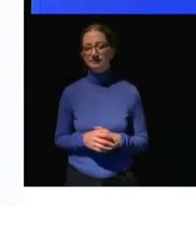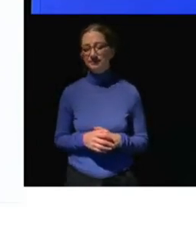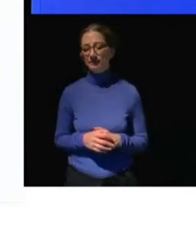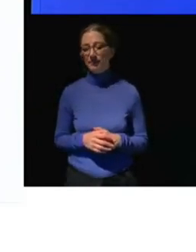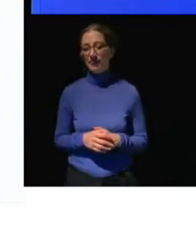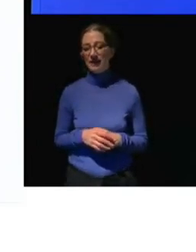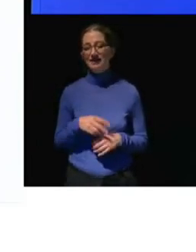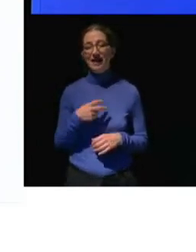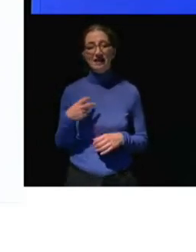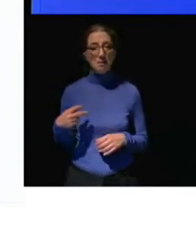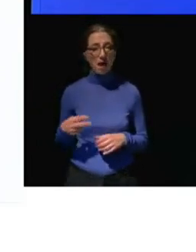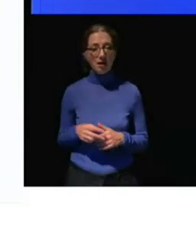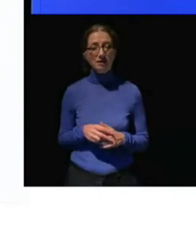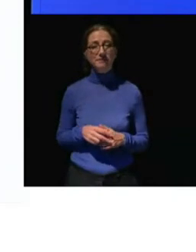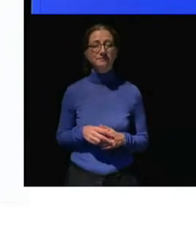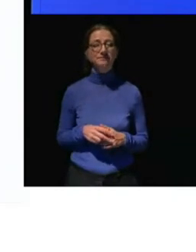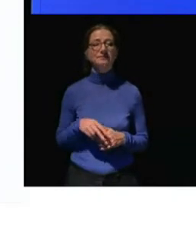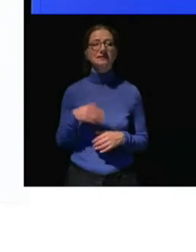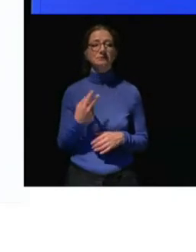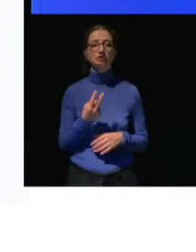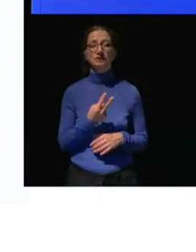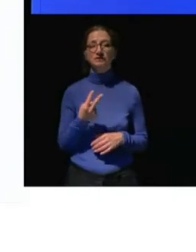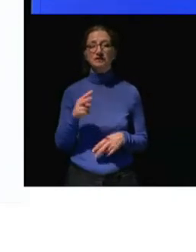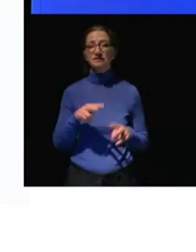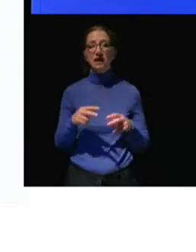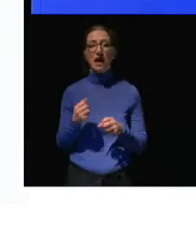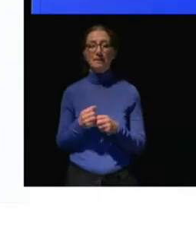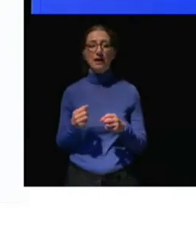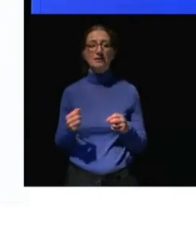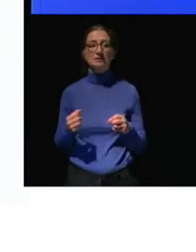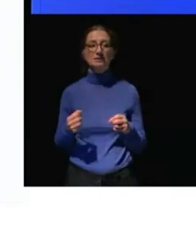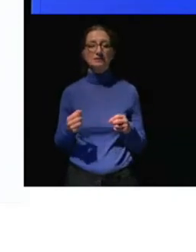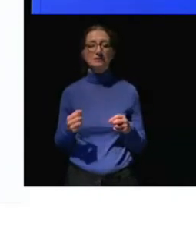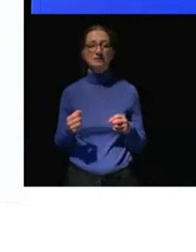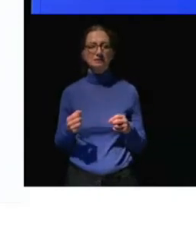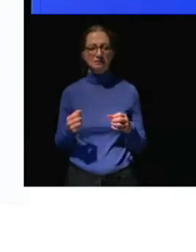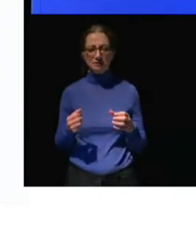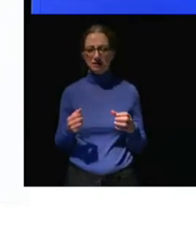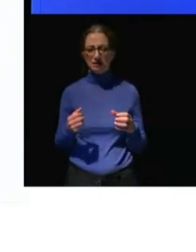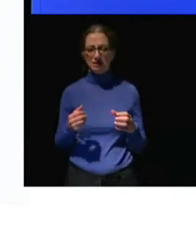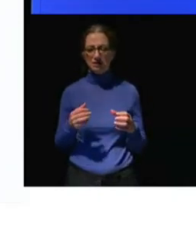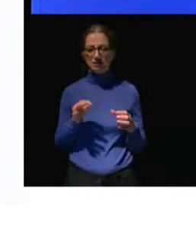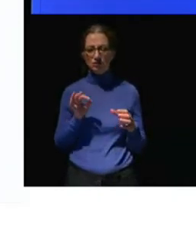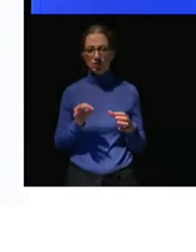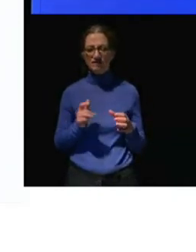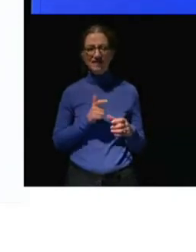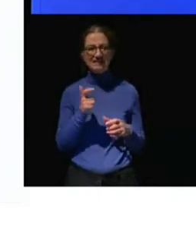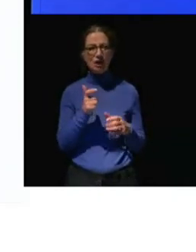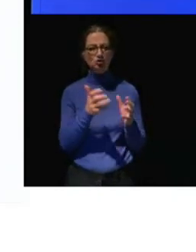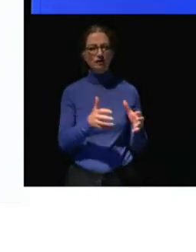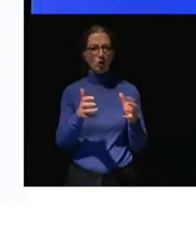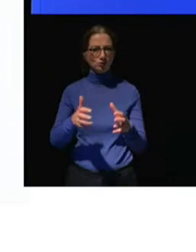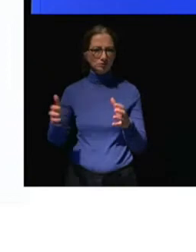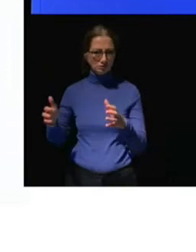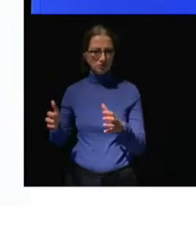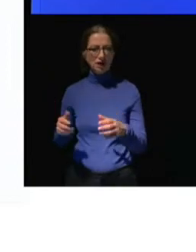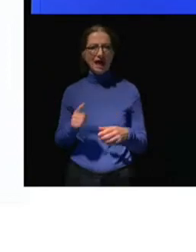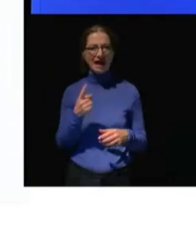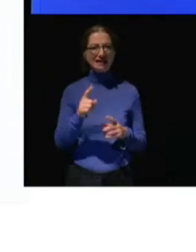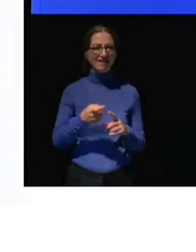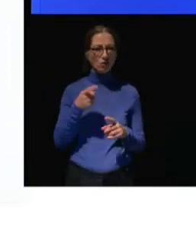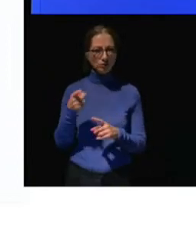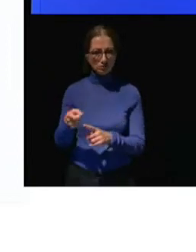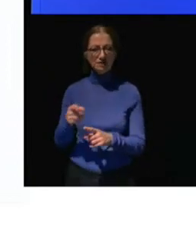In Dänemark gibt es 22 verschiedene Arbeitslosenversicherungsfonds, auf Dänisch heißt es A-Kasse, einer davon ist